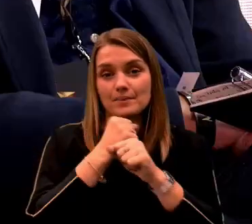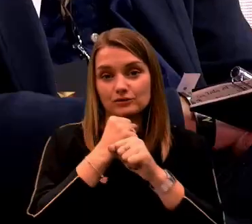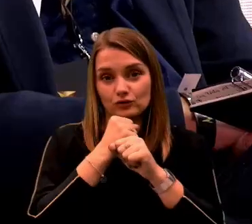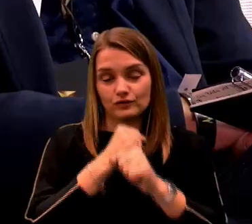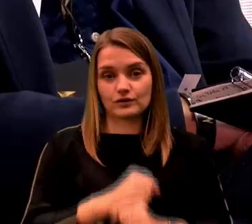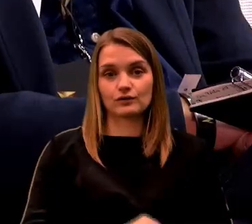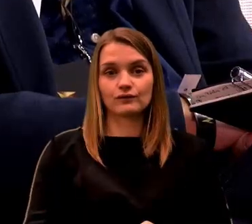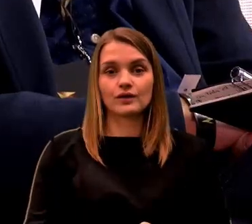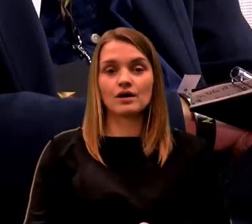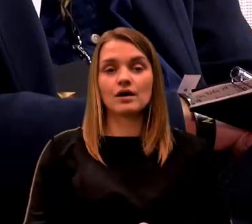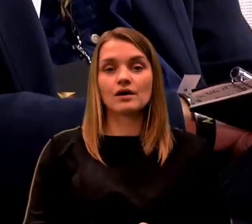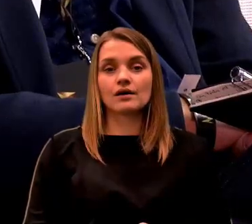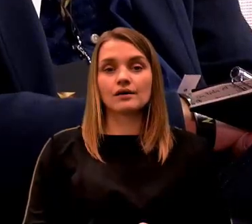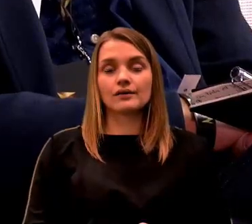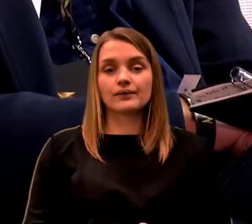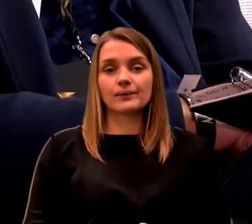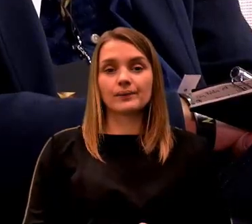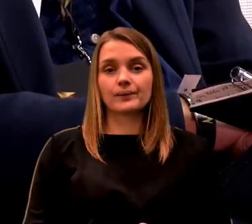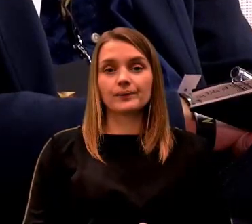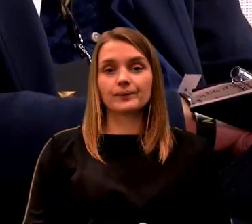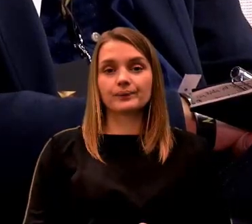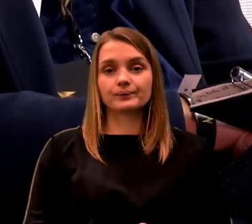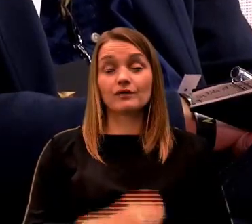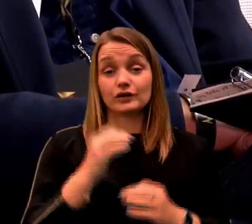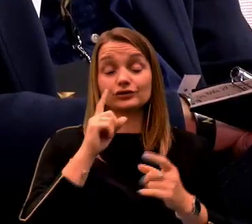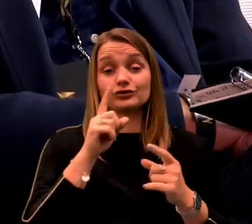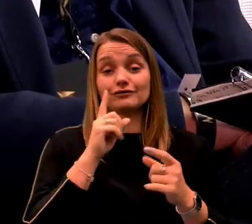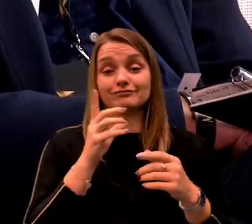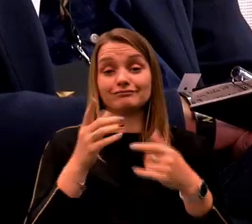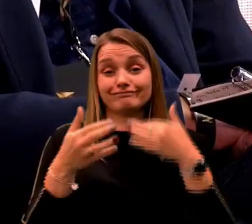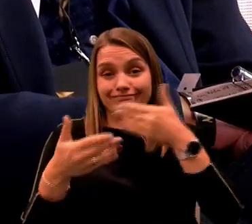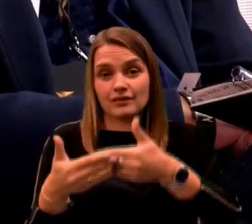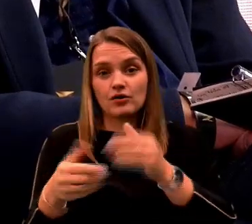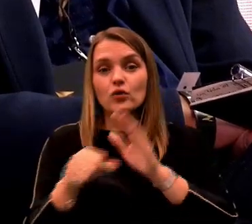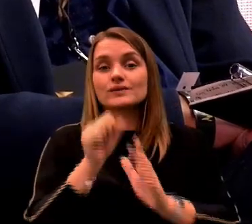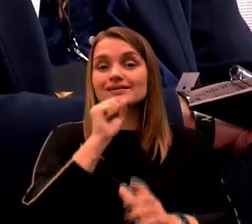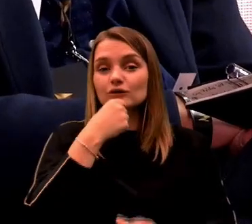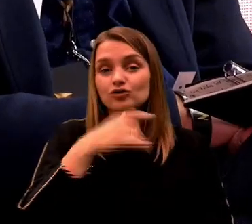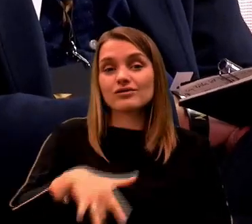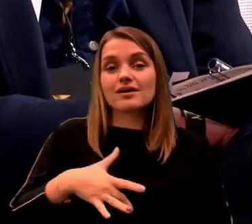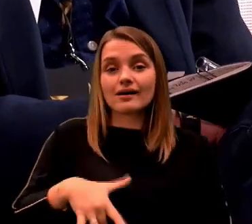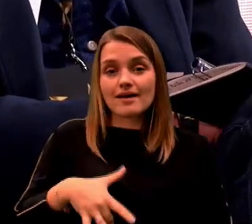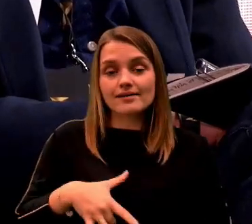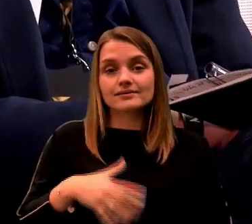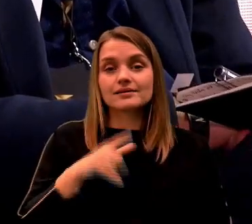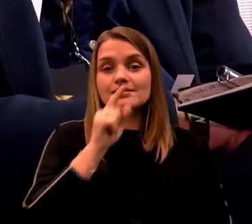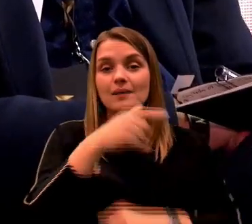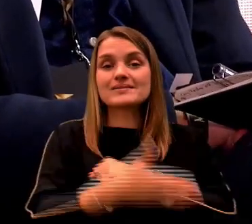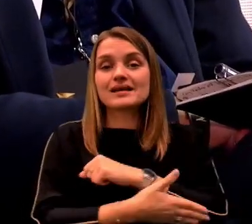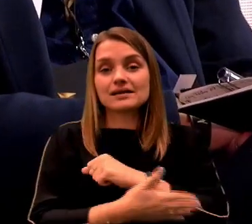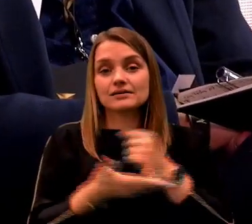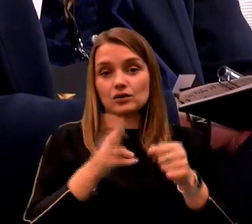właśnie zbliżamy się mniej więcej do starożytnej Grecji w tych zasadach, które tam